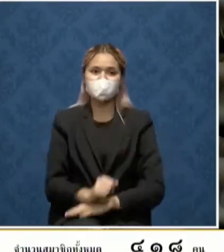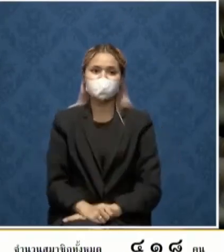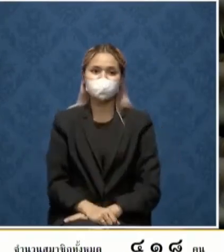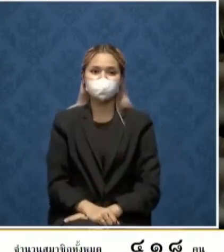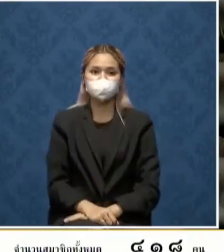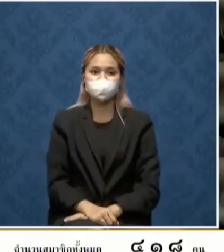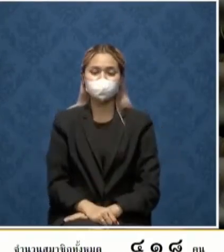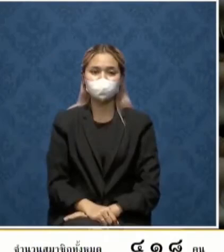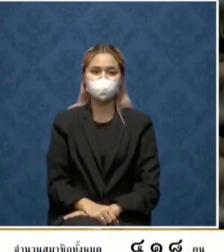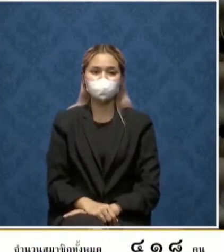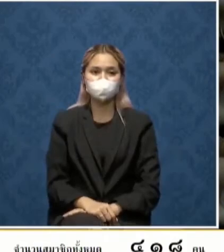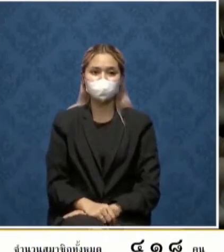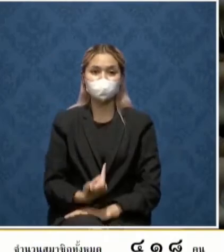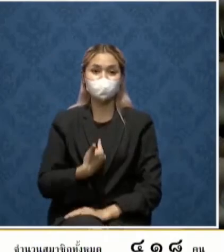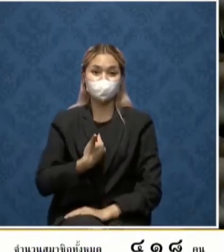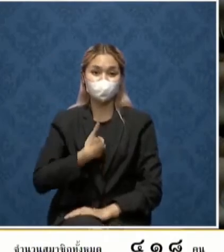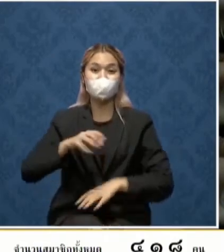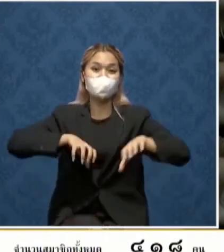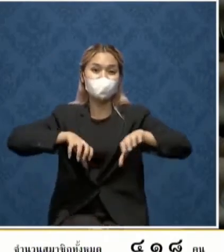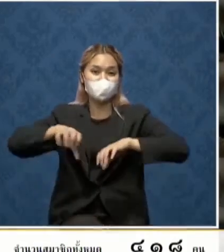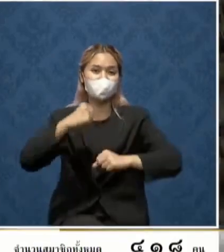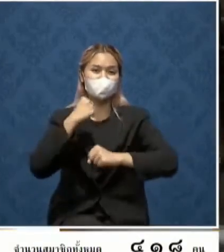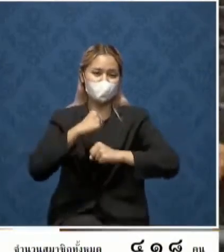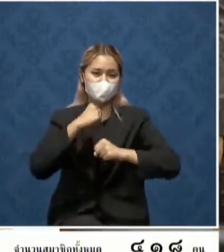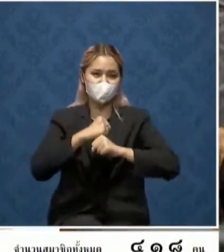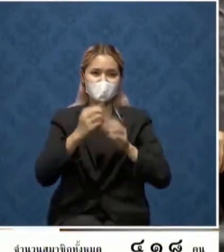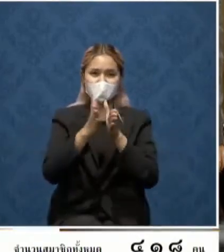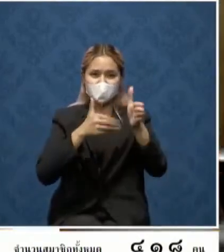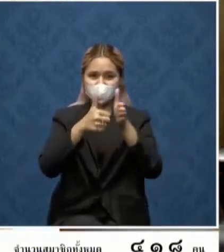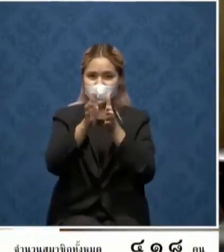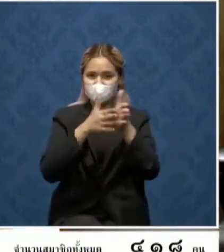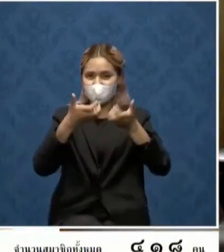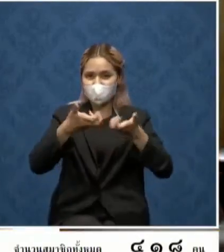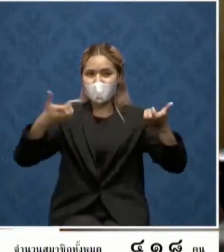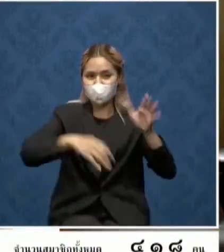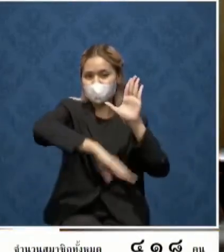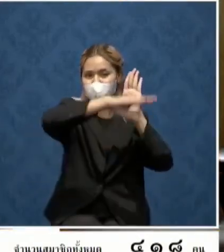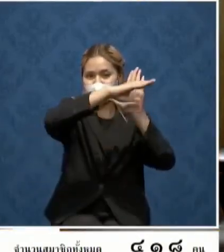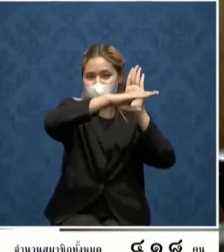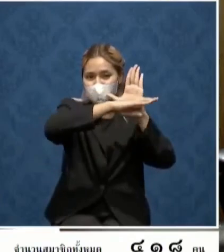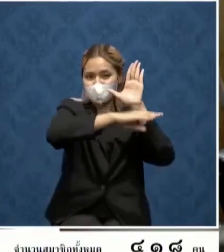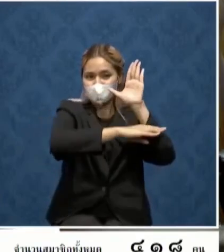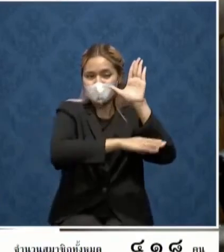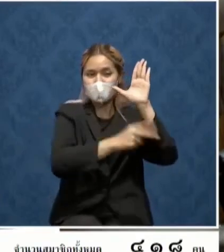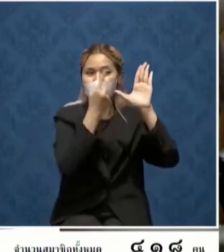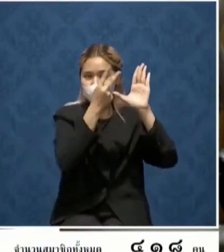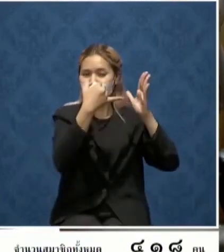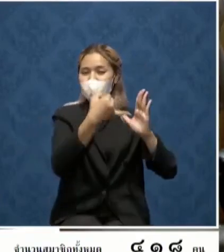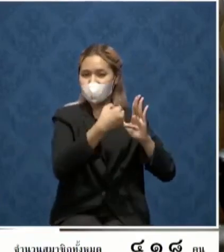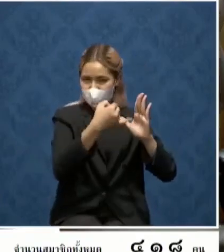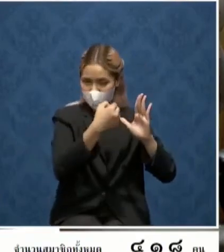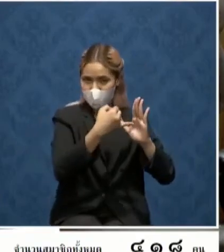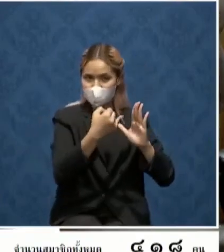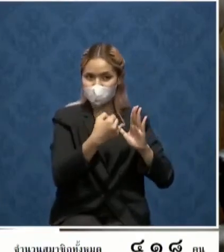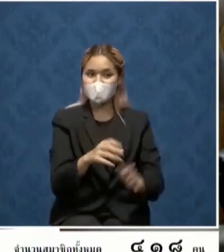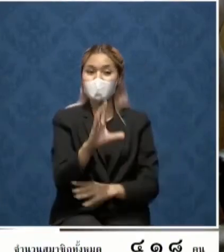ี่ผมทำกราฟิกแยกสี ออกมาเป็ชนต่ๆ ให้ดูง่ายชั้นสี